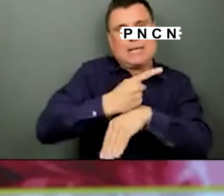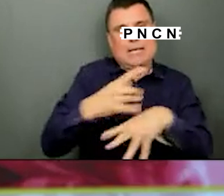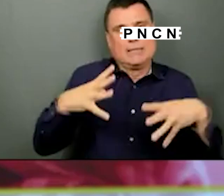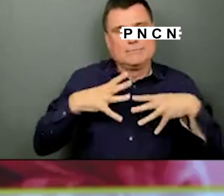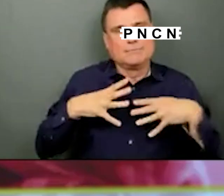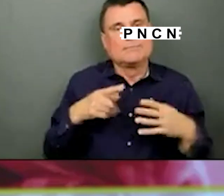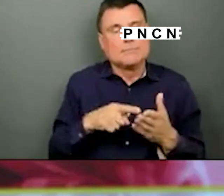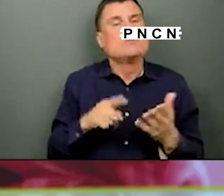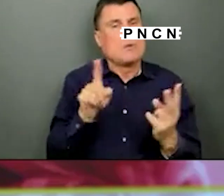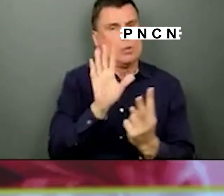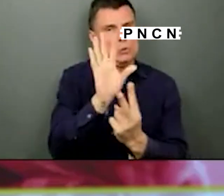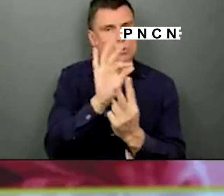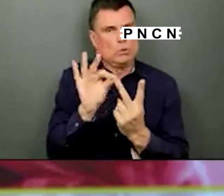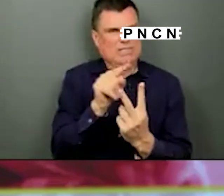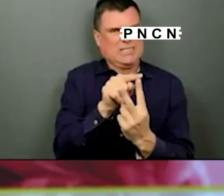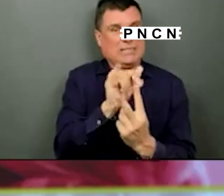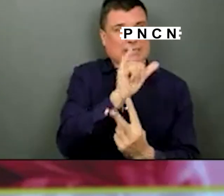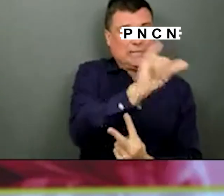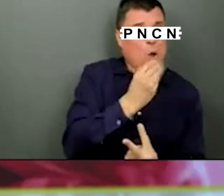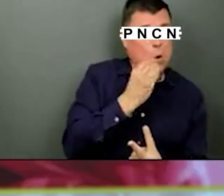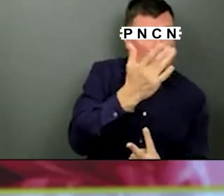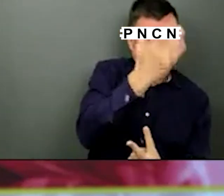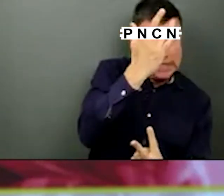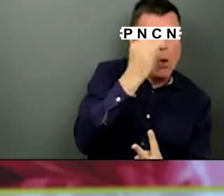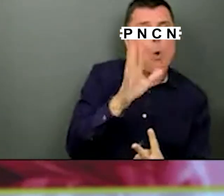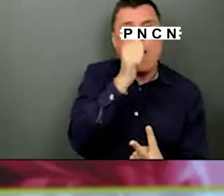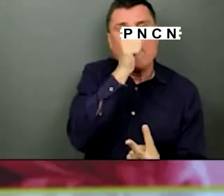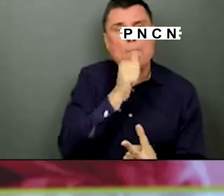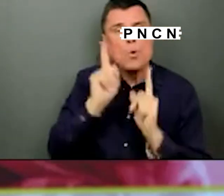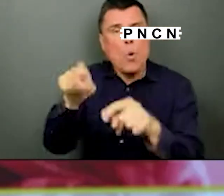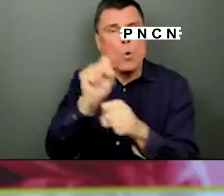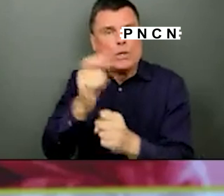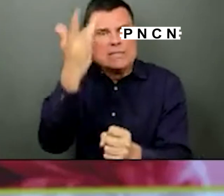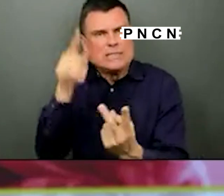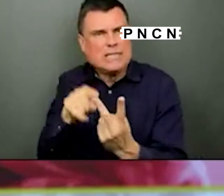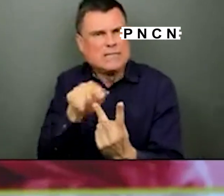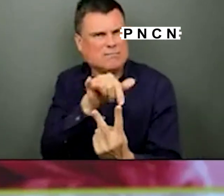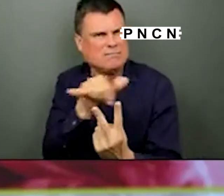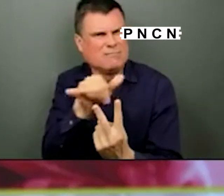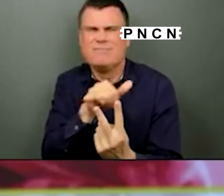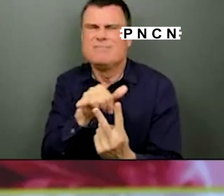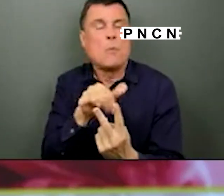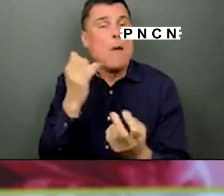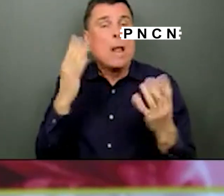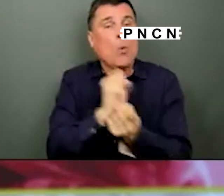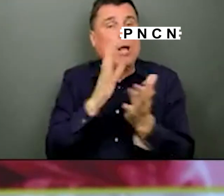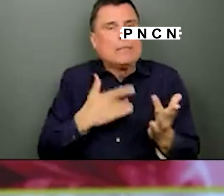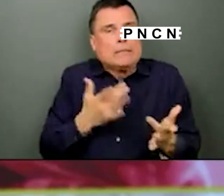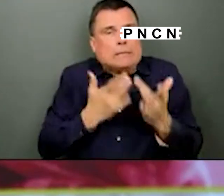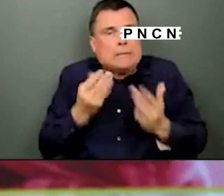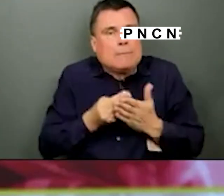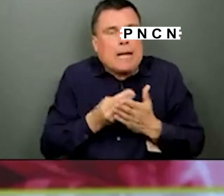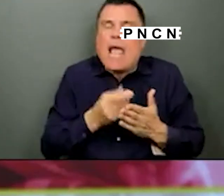between staying home when they're sick or going into work because they have an economic imperative to do so. Today, we're making